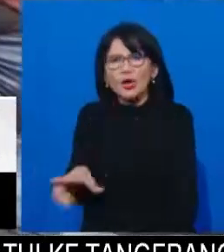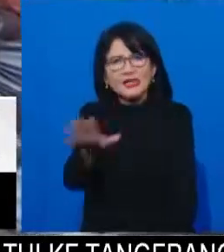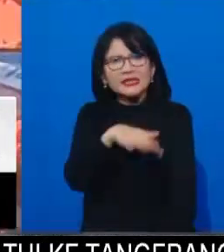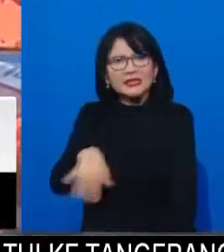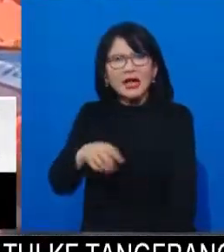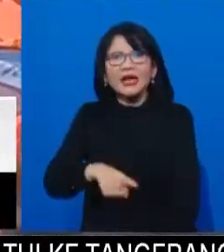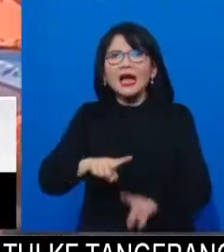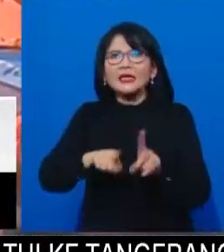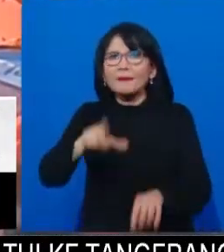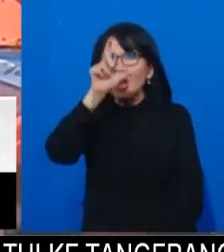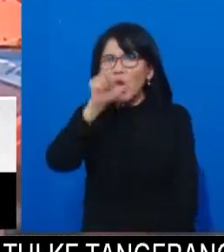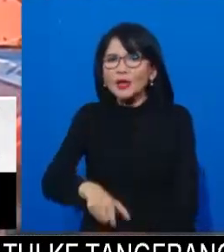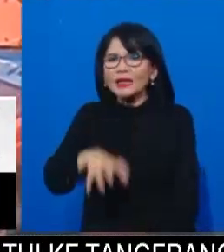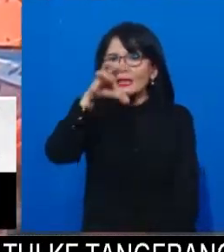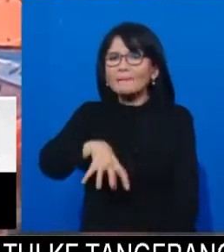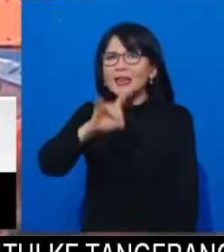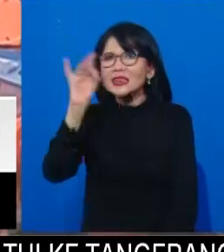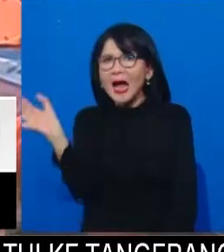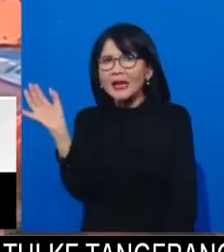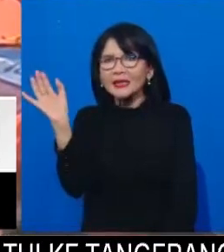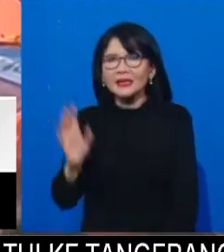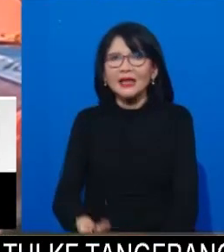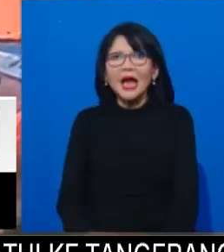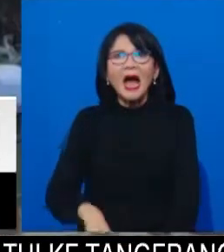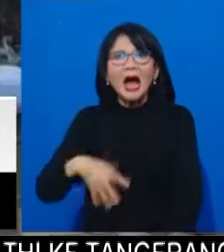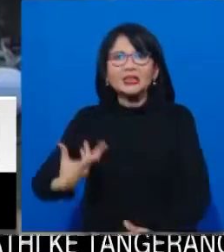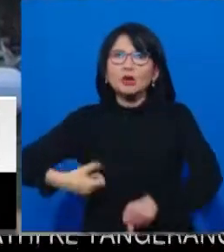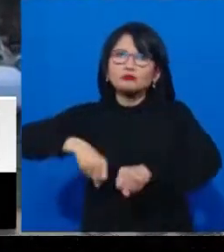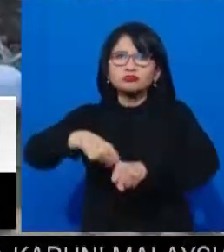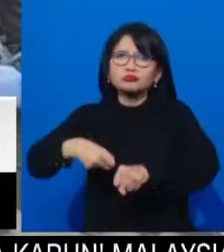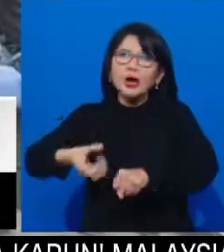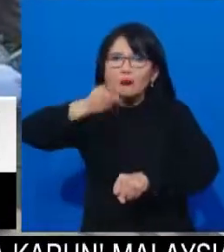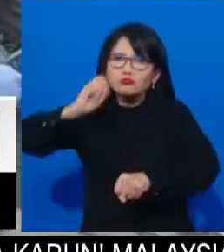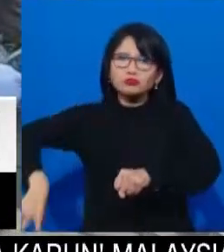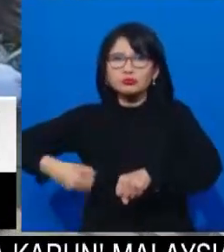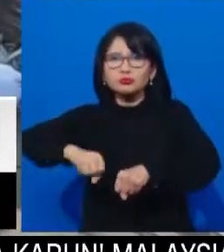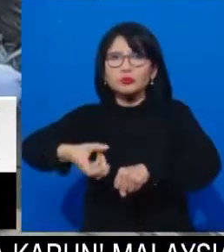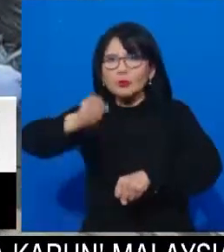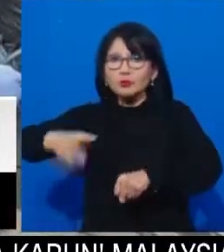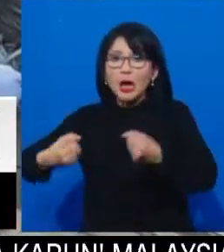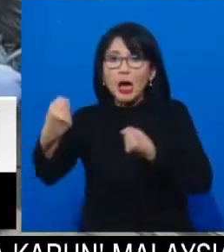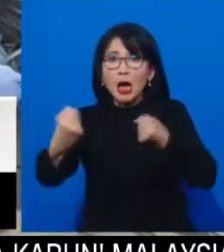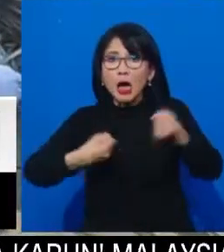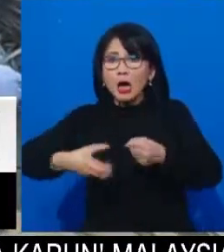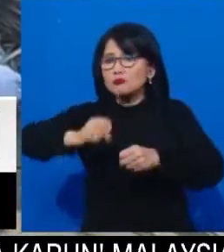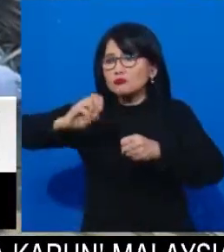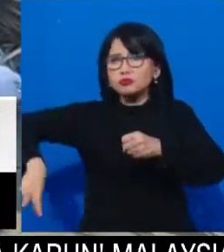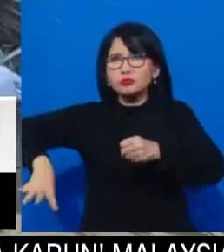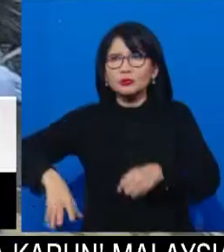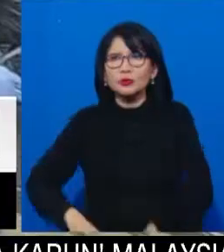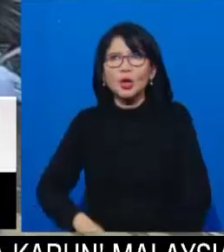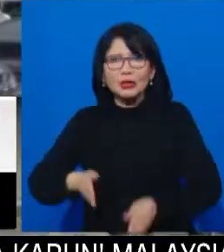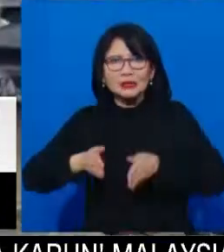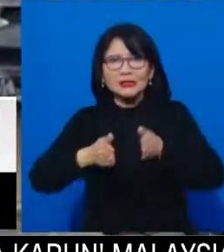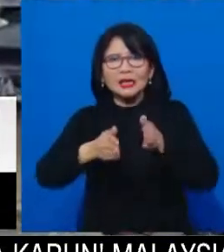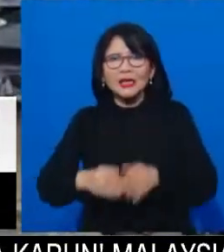tetapi warga dari kawasan lain serta pengendara yang melintas. Tumpukan sampah juga terlihat di sejumlah titik di Jalan Ampera